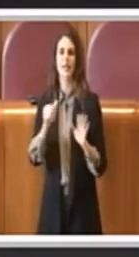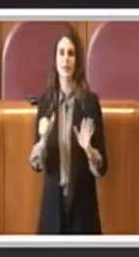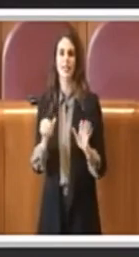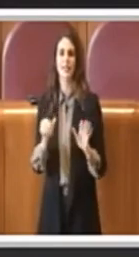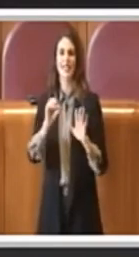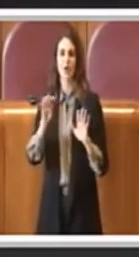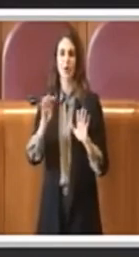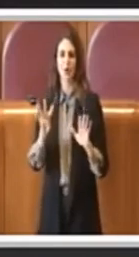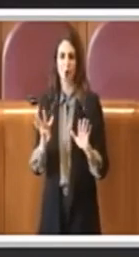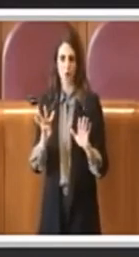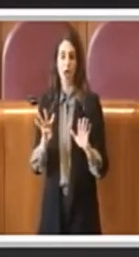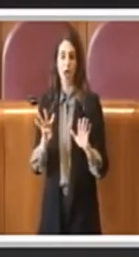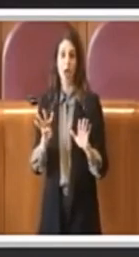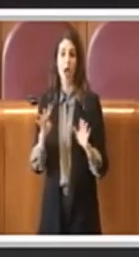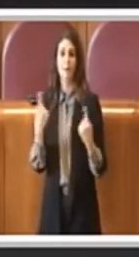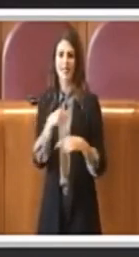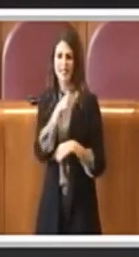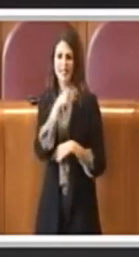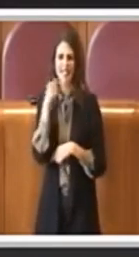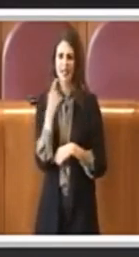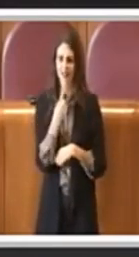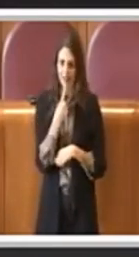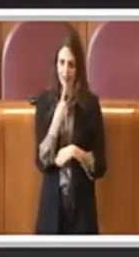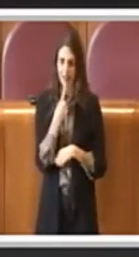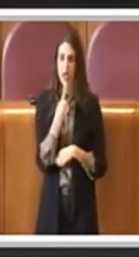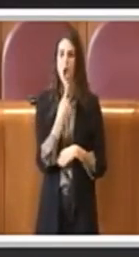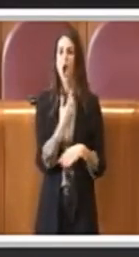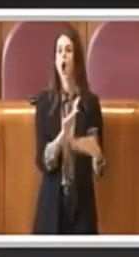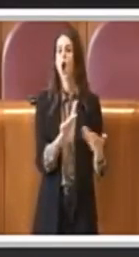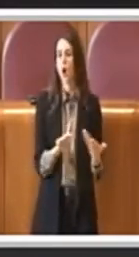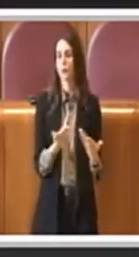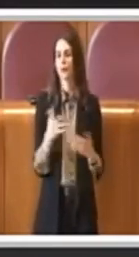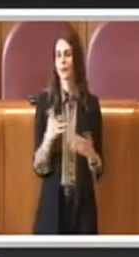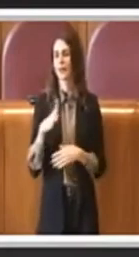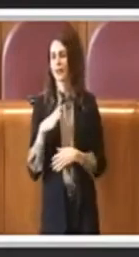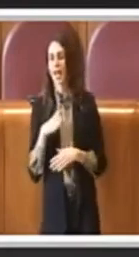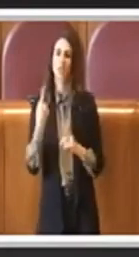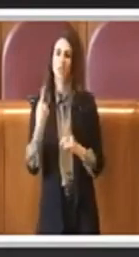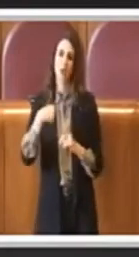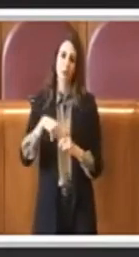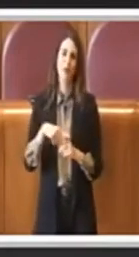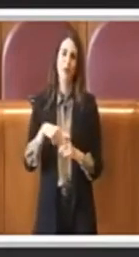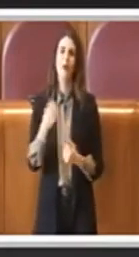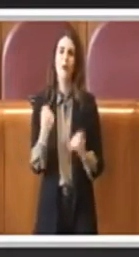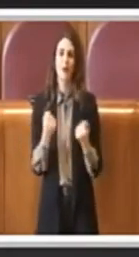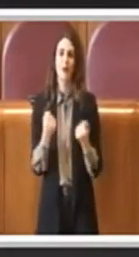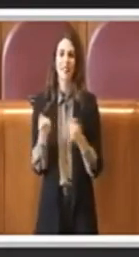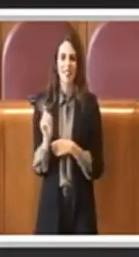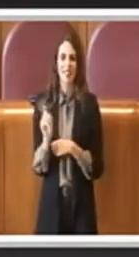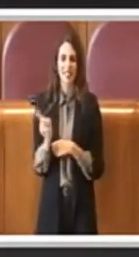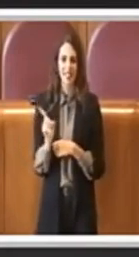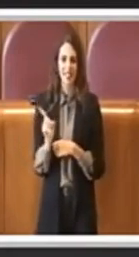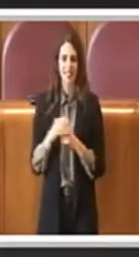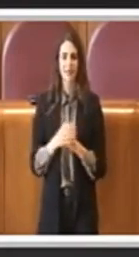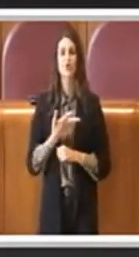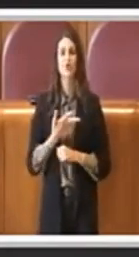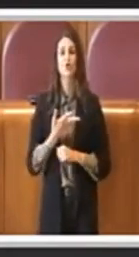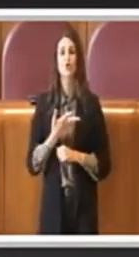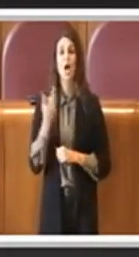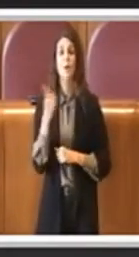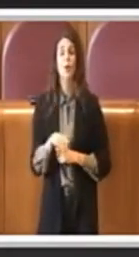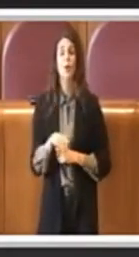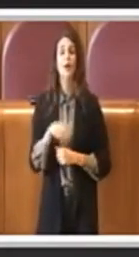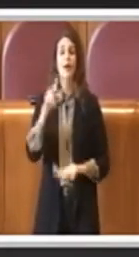utile sia per i tassisti ma anche per l'utenza, perché è un'applicazione di Roma Capitale, quindi diciamo così, con delle garanzie pubbliche.